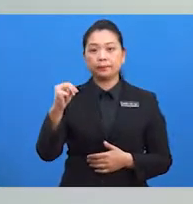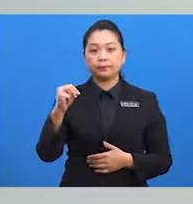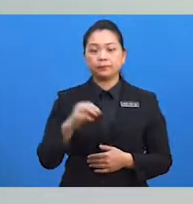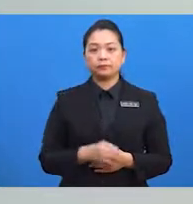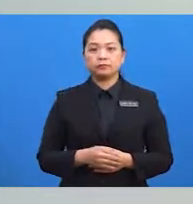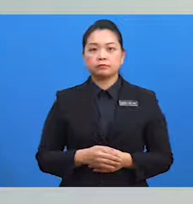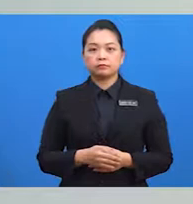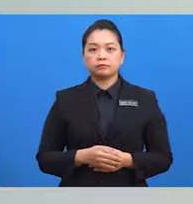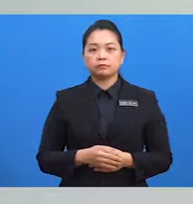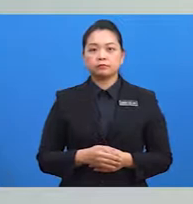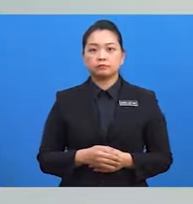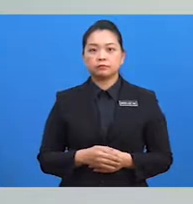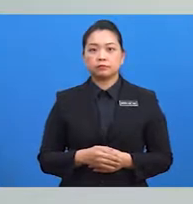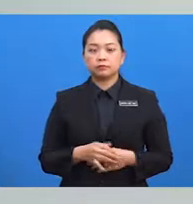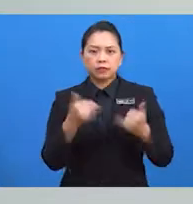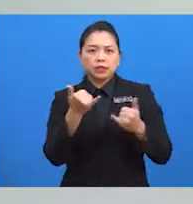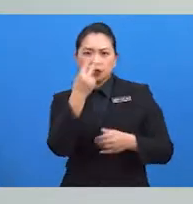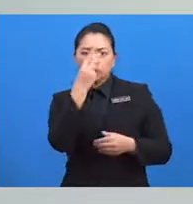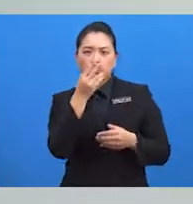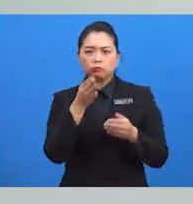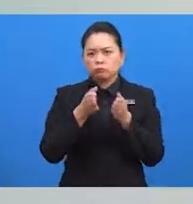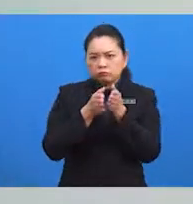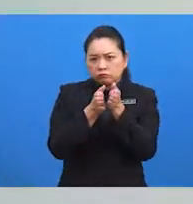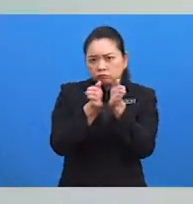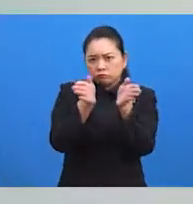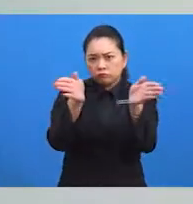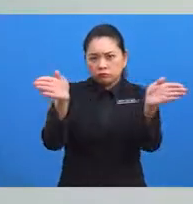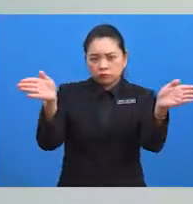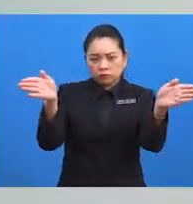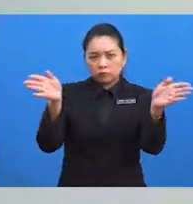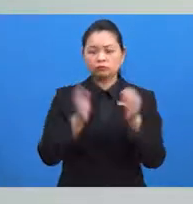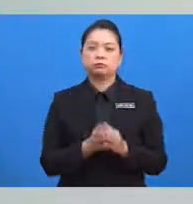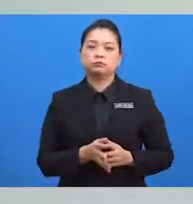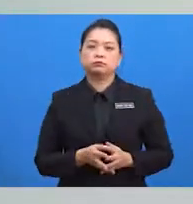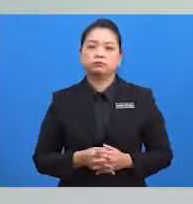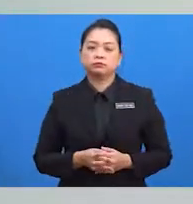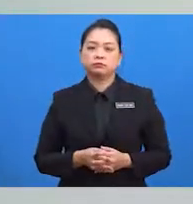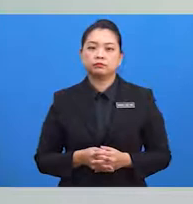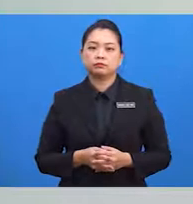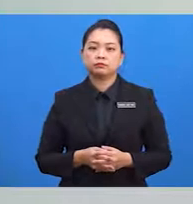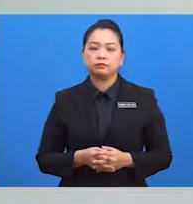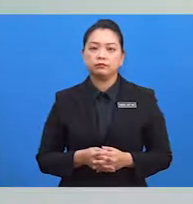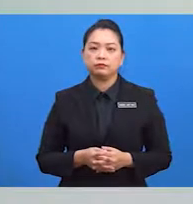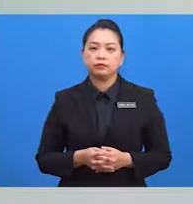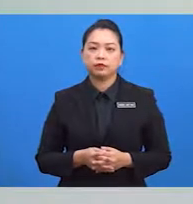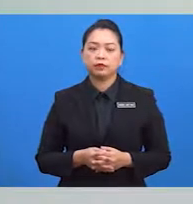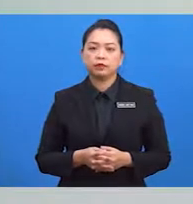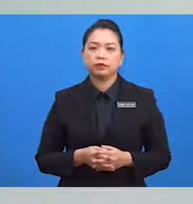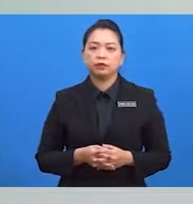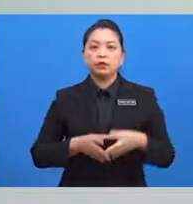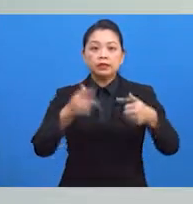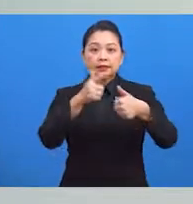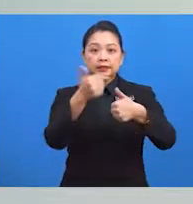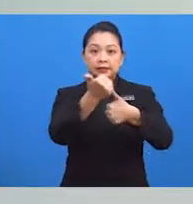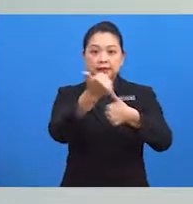kelima pengosongan oleh Medan gile trik sinar alfa